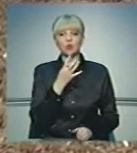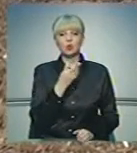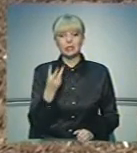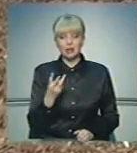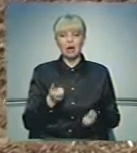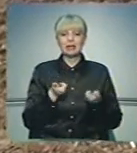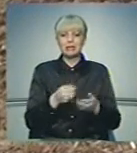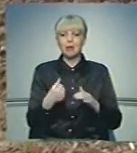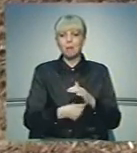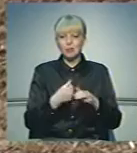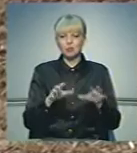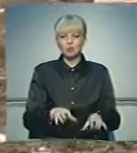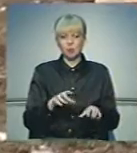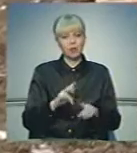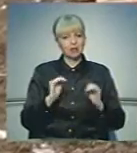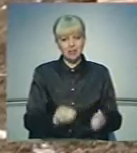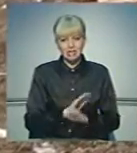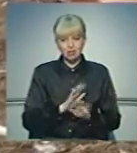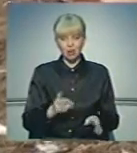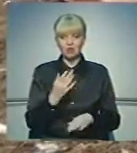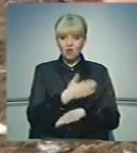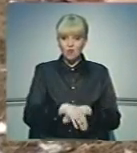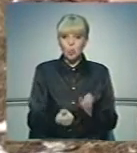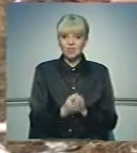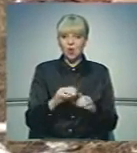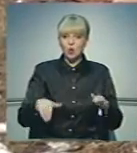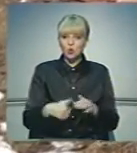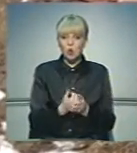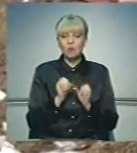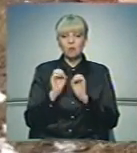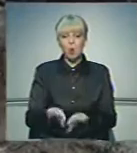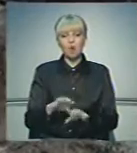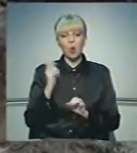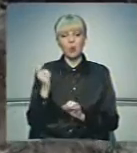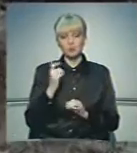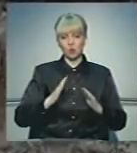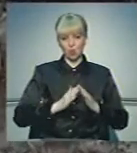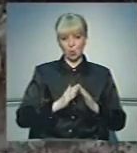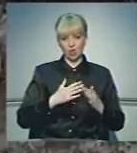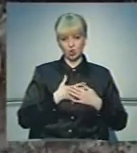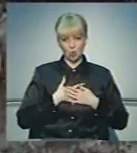Однак кількість безпритульних собак не зменшується, бо на вулицях з'являються нові покинуті господарями